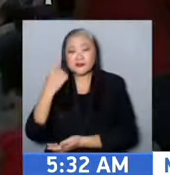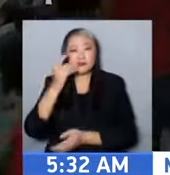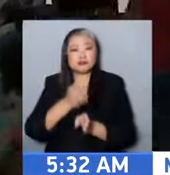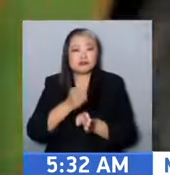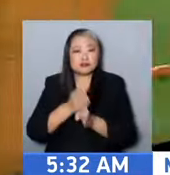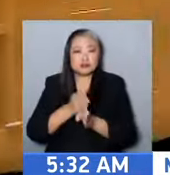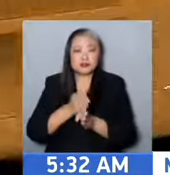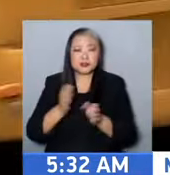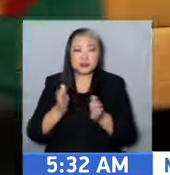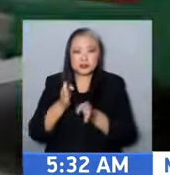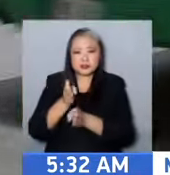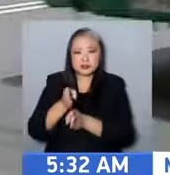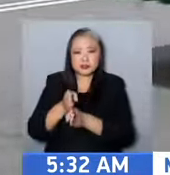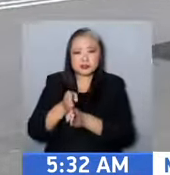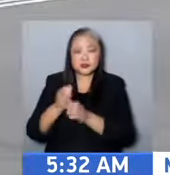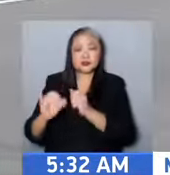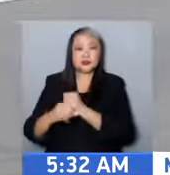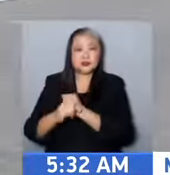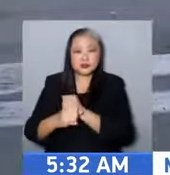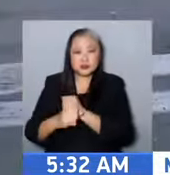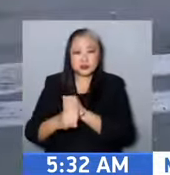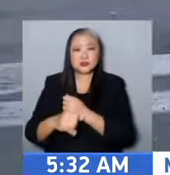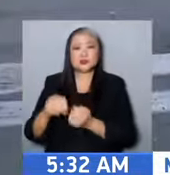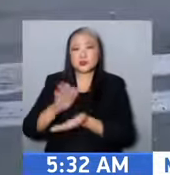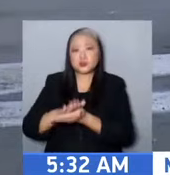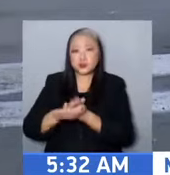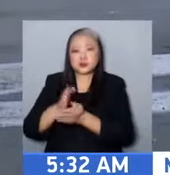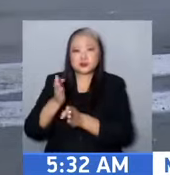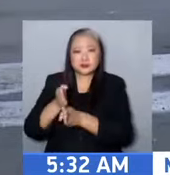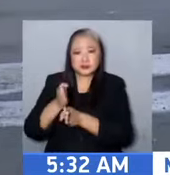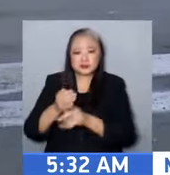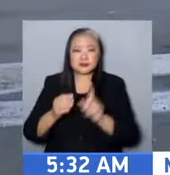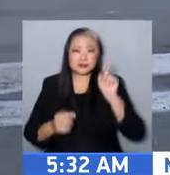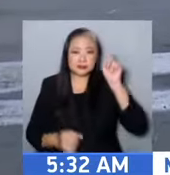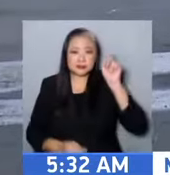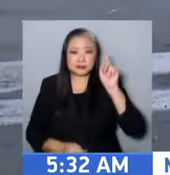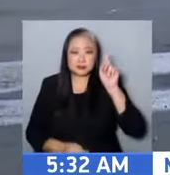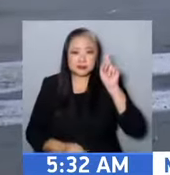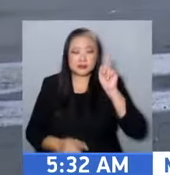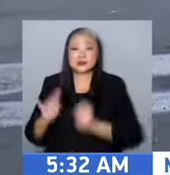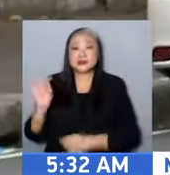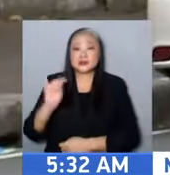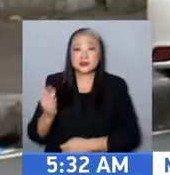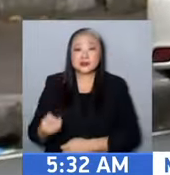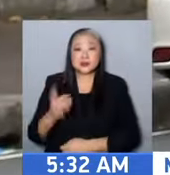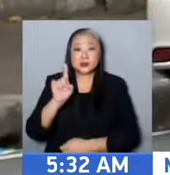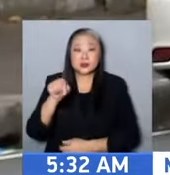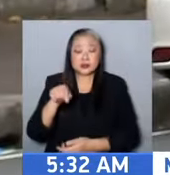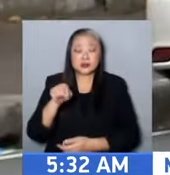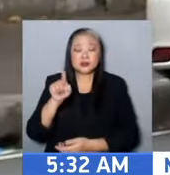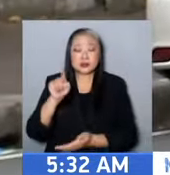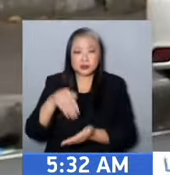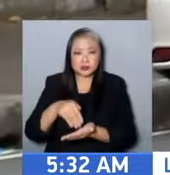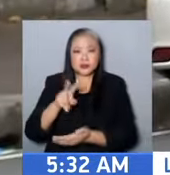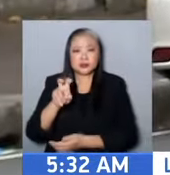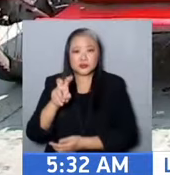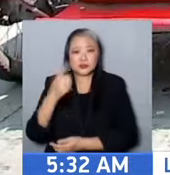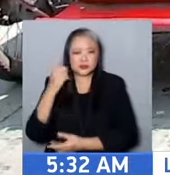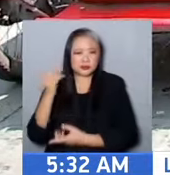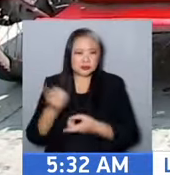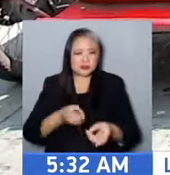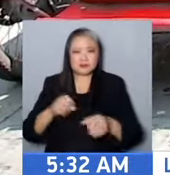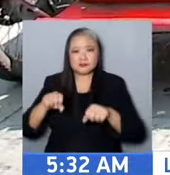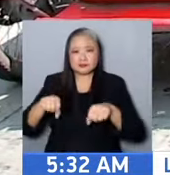traditional jeep, tourist at school buses. At ang mga taxi, ₱1,200 para sa mga delivery rider at ₱1,000